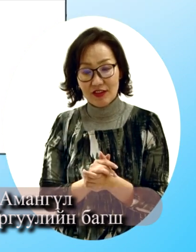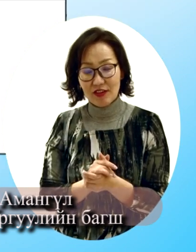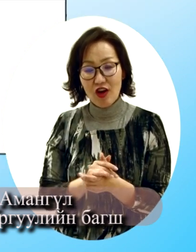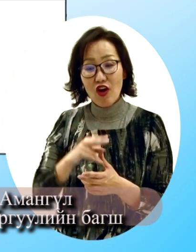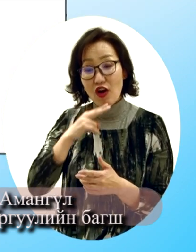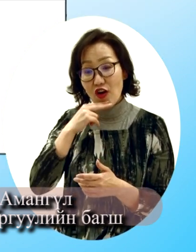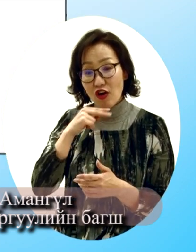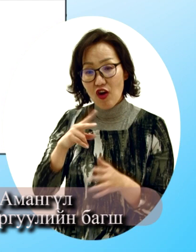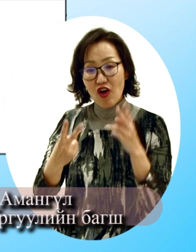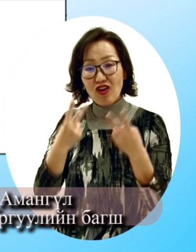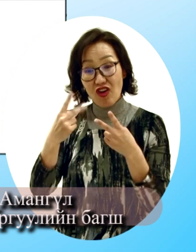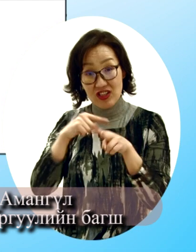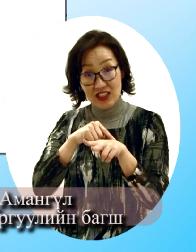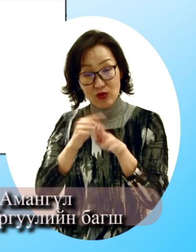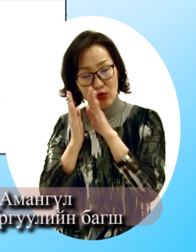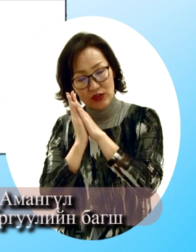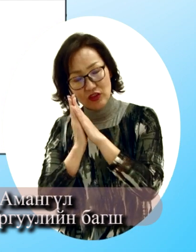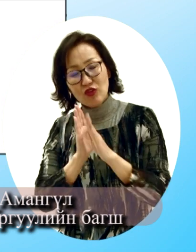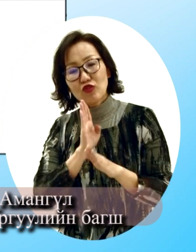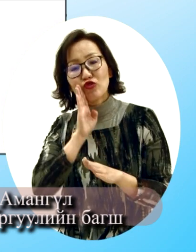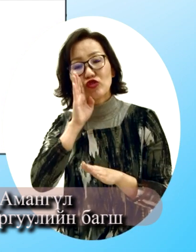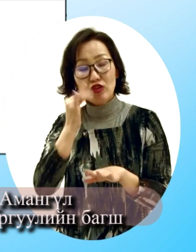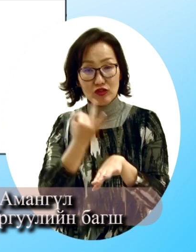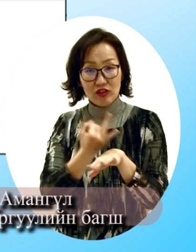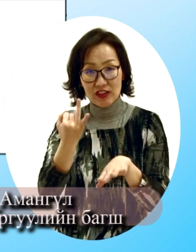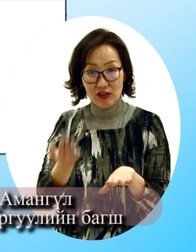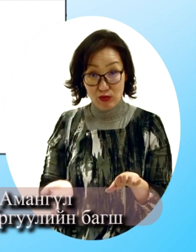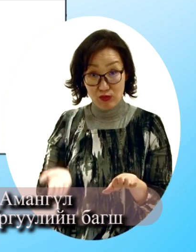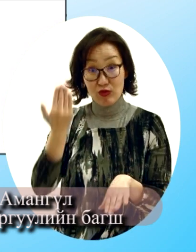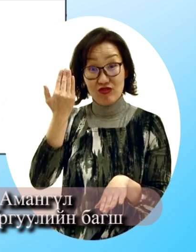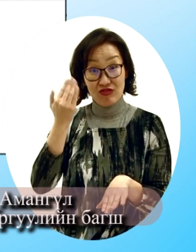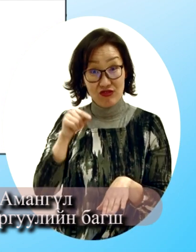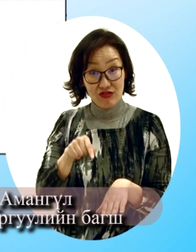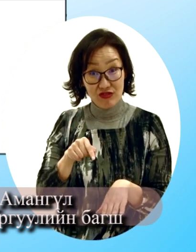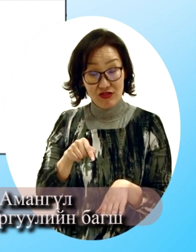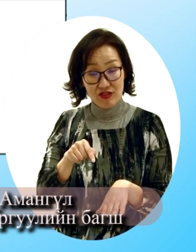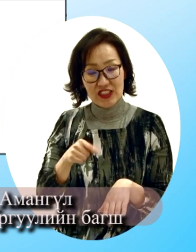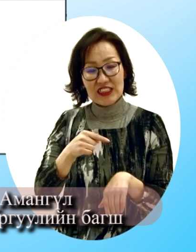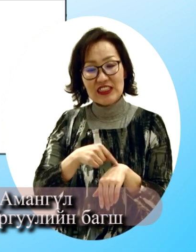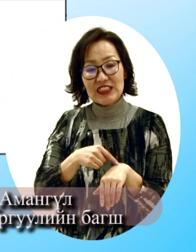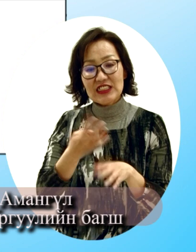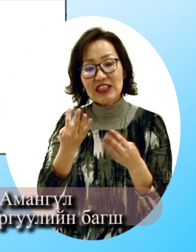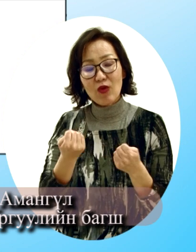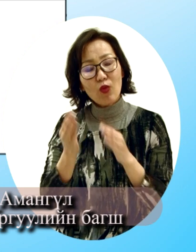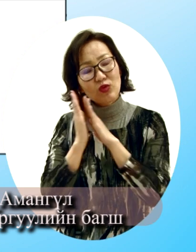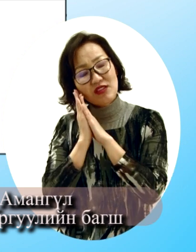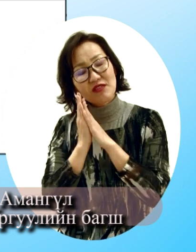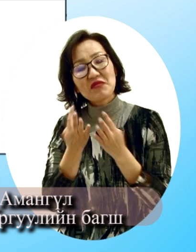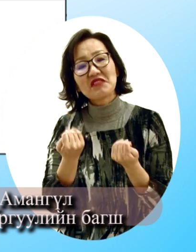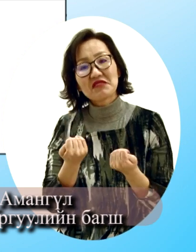Есеп 11. Қыз бала 22 сағатта жатып, таңғы 7 сағатта оянған болса, неше сағат